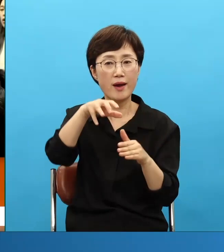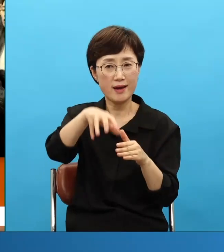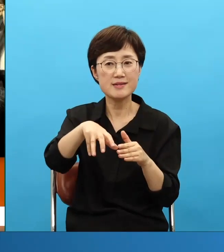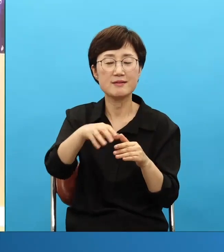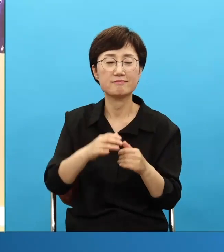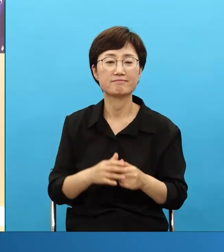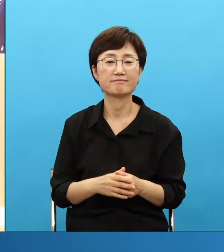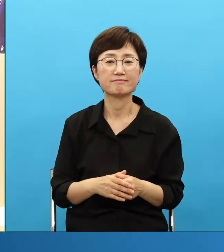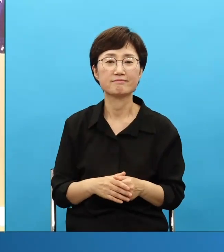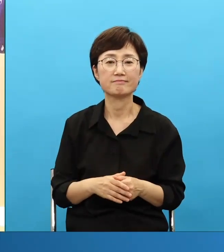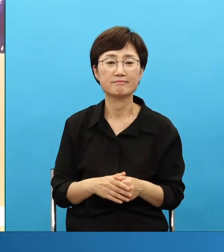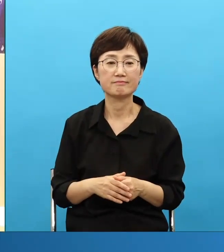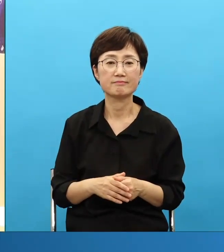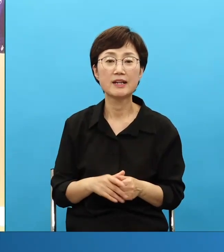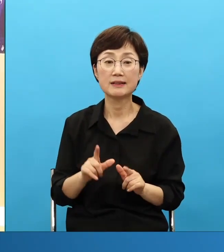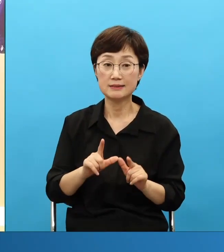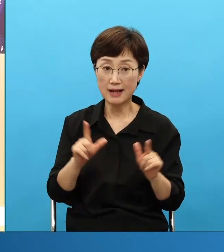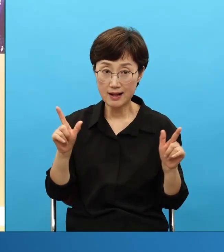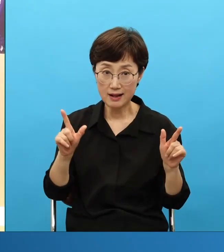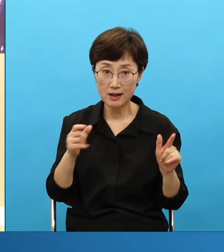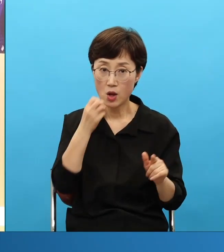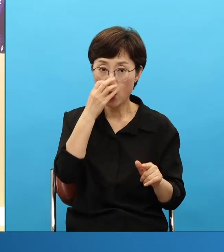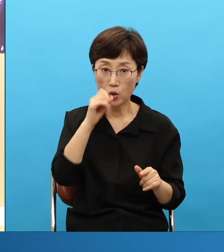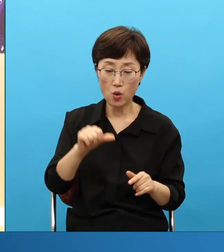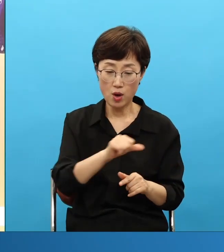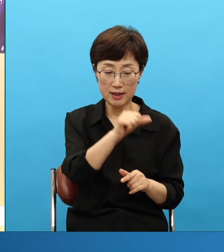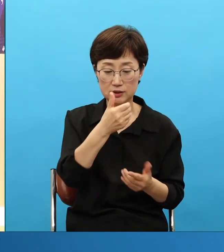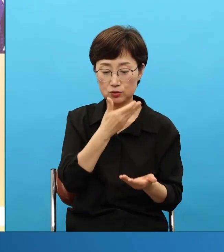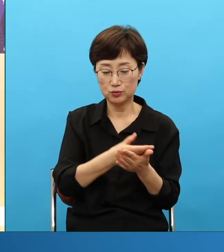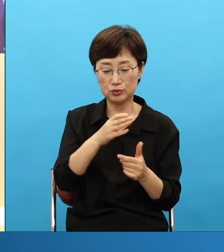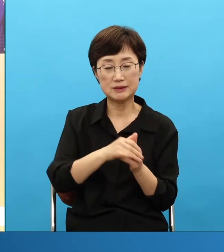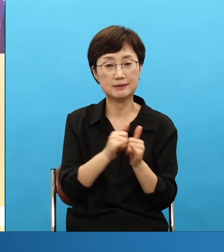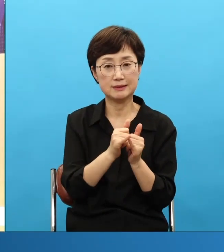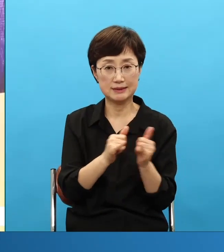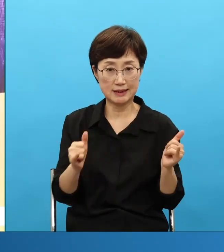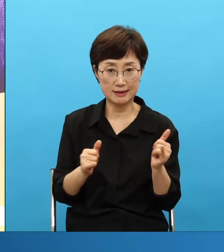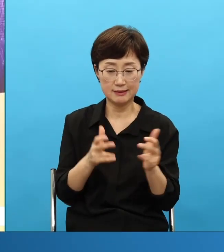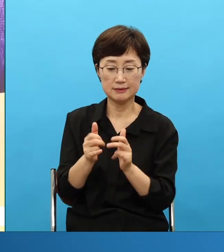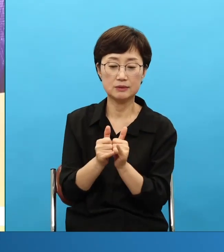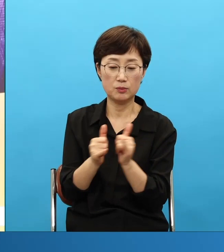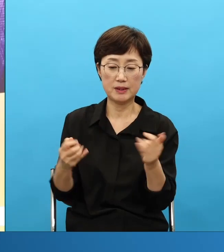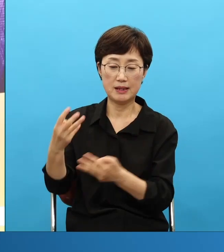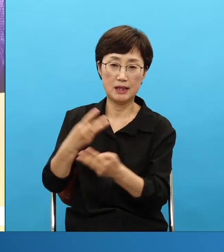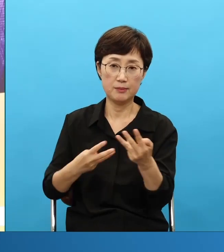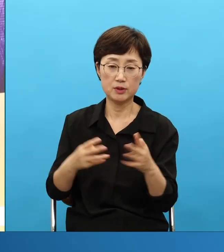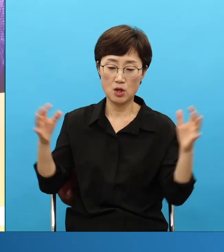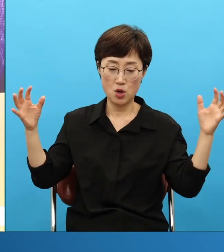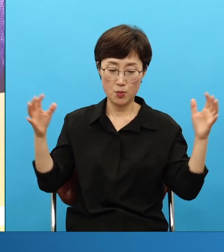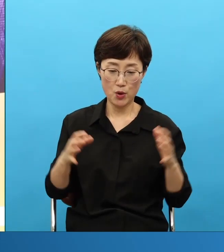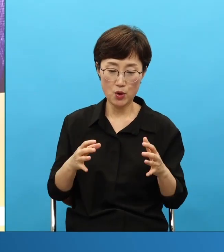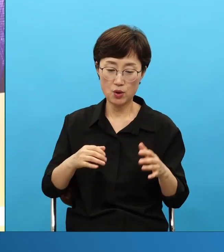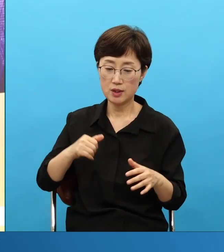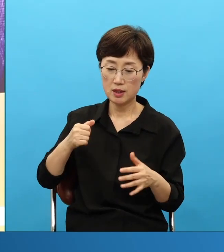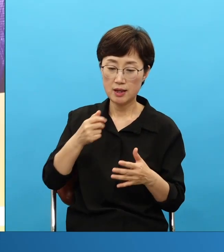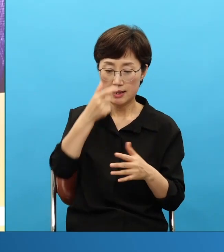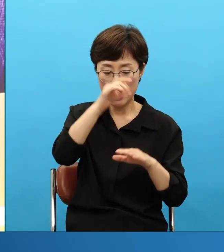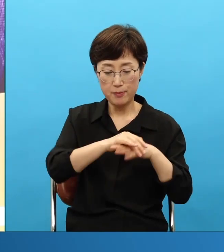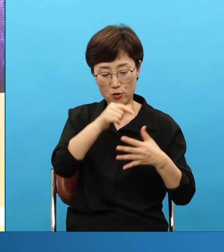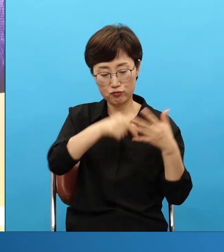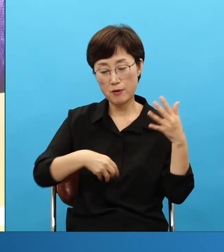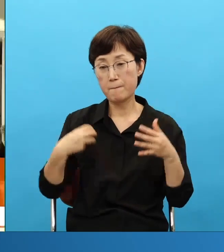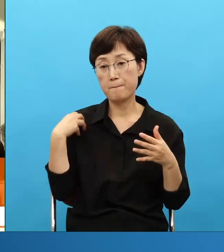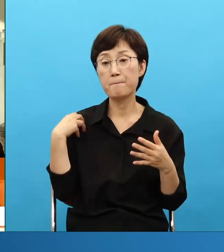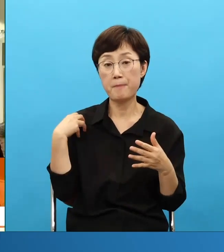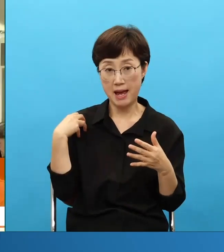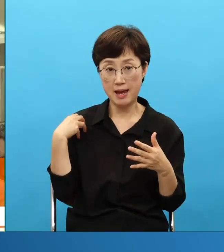진행됐습니다. 이날 예배는 홍콩 아시아의 중직자와 산업인, 랩넌트가 사회와 기도 등 예배 순서를